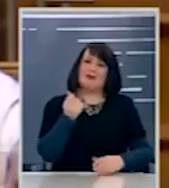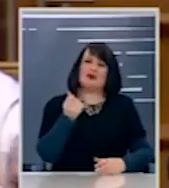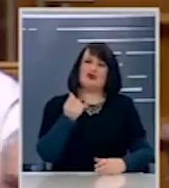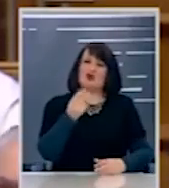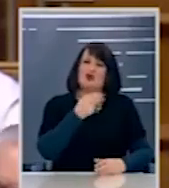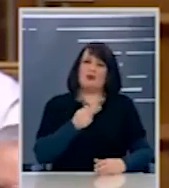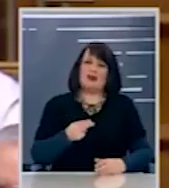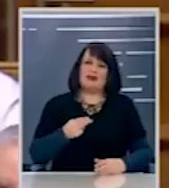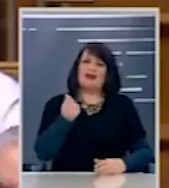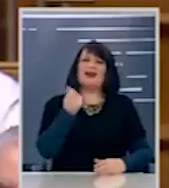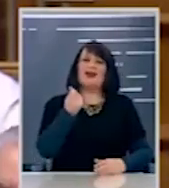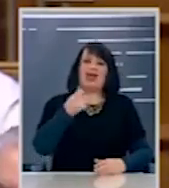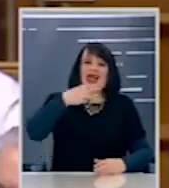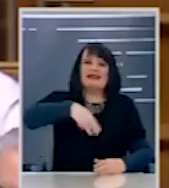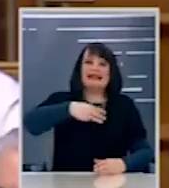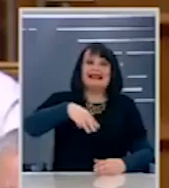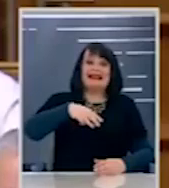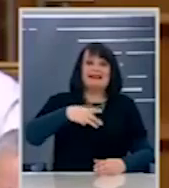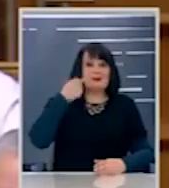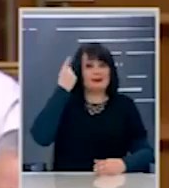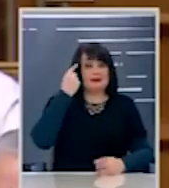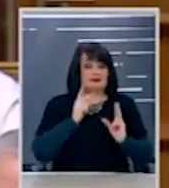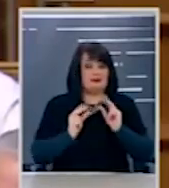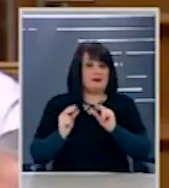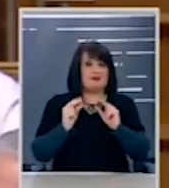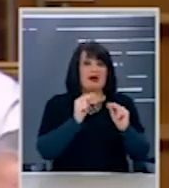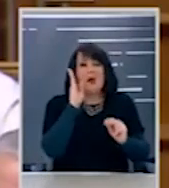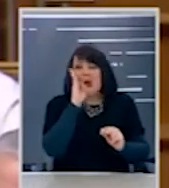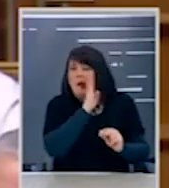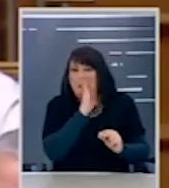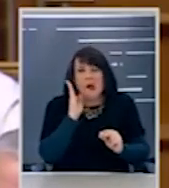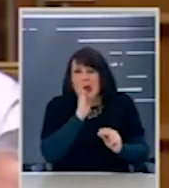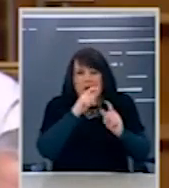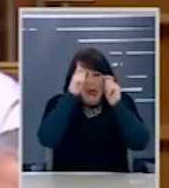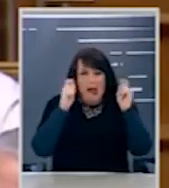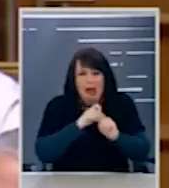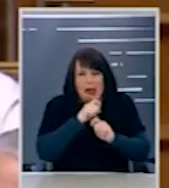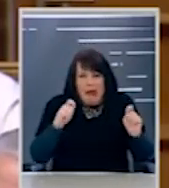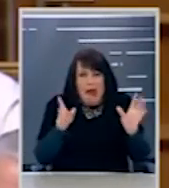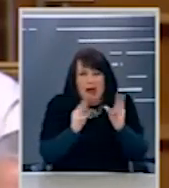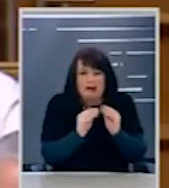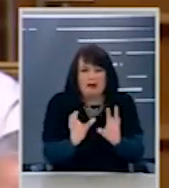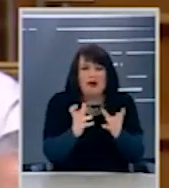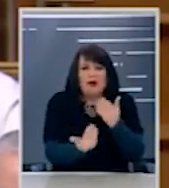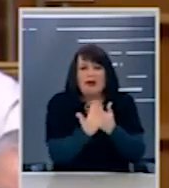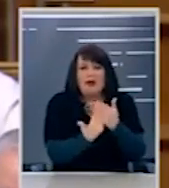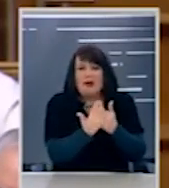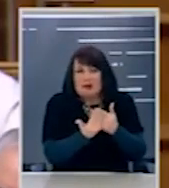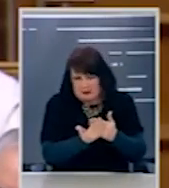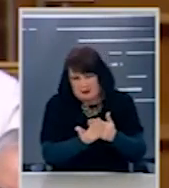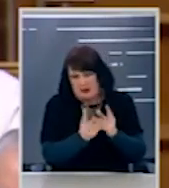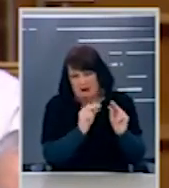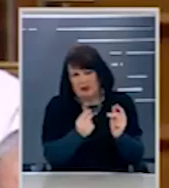την Τρίτη, αντί να συζητάτε σαχλαμάρες, κουτσομπολιά για τα πρωινάδικα, κοτσομπολιά για τα